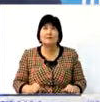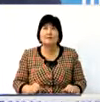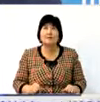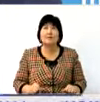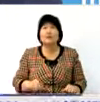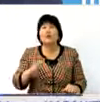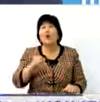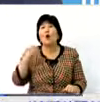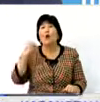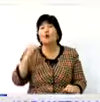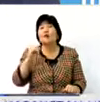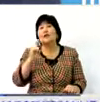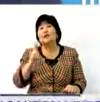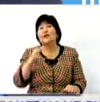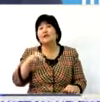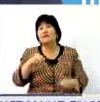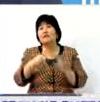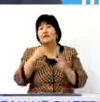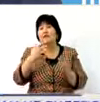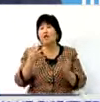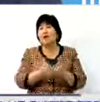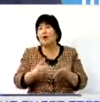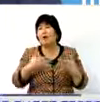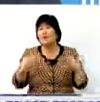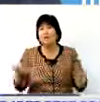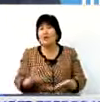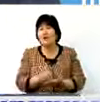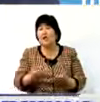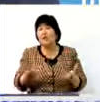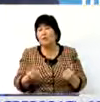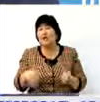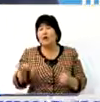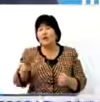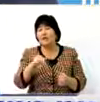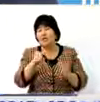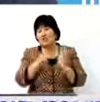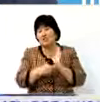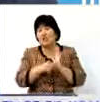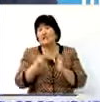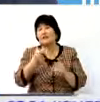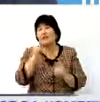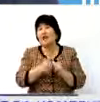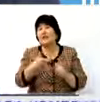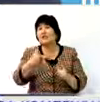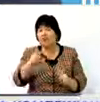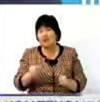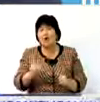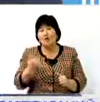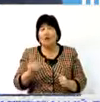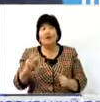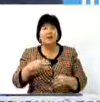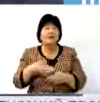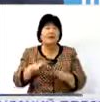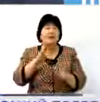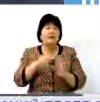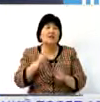То Актубе и Ка в 2018 году добились высоких достижений. Получили в среднем по 65 центнеров с каждого гектара. Под иранский рис